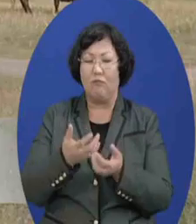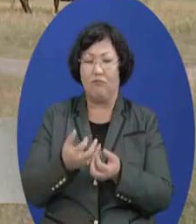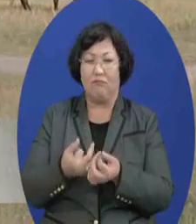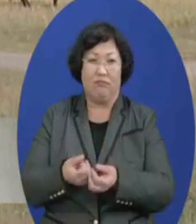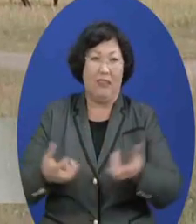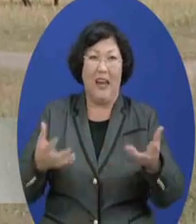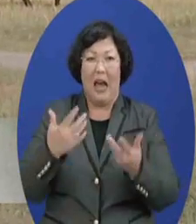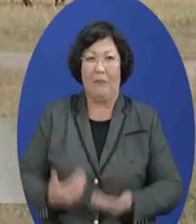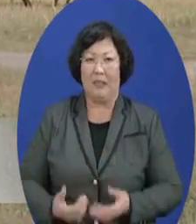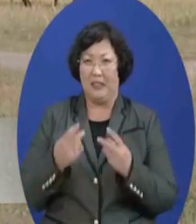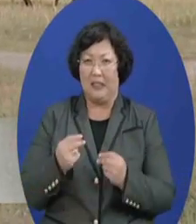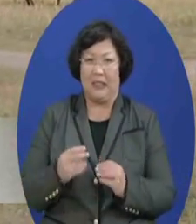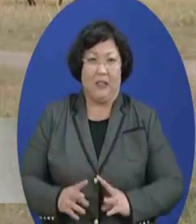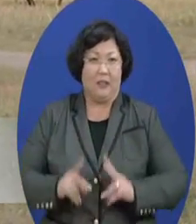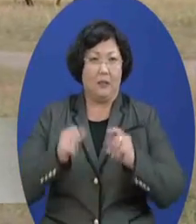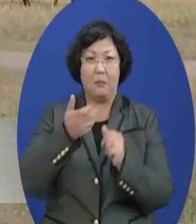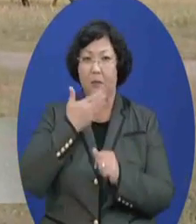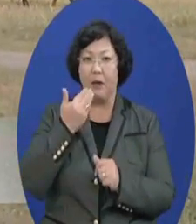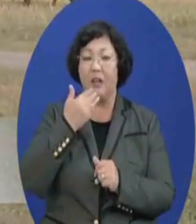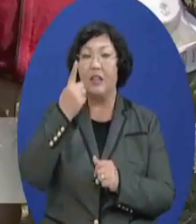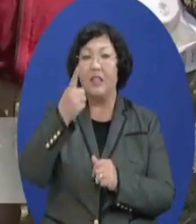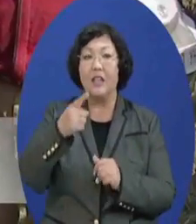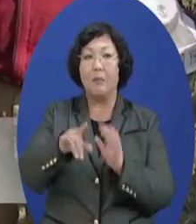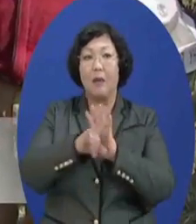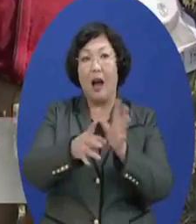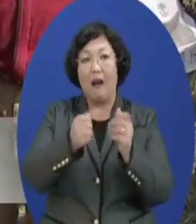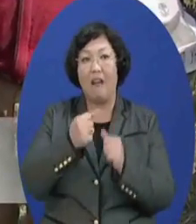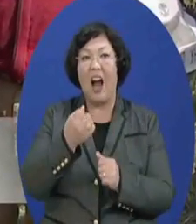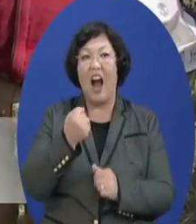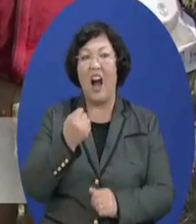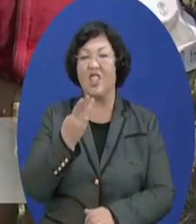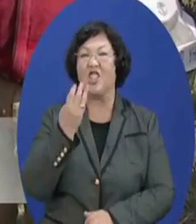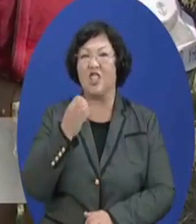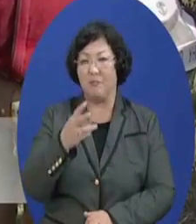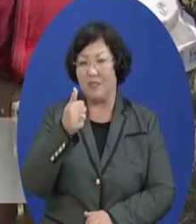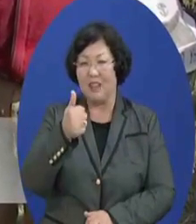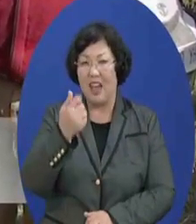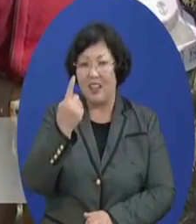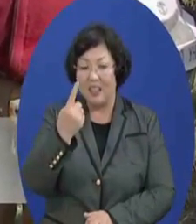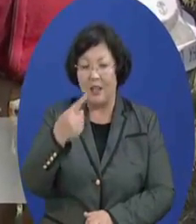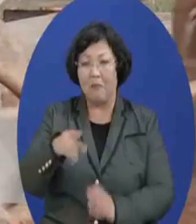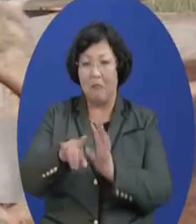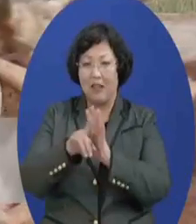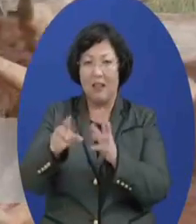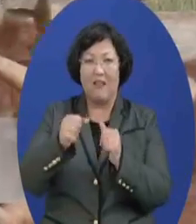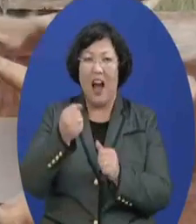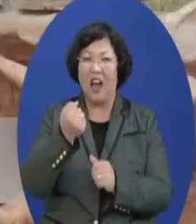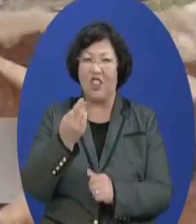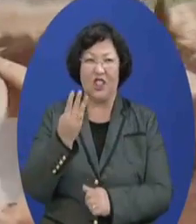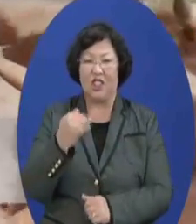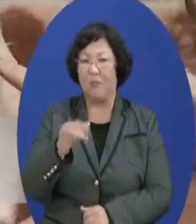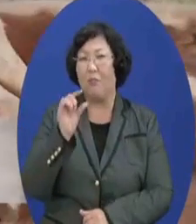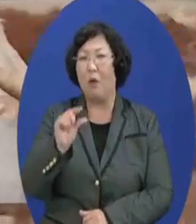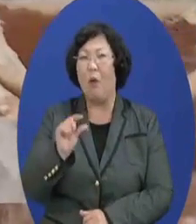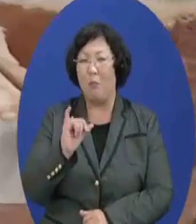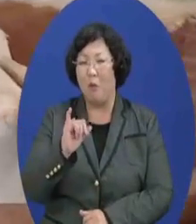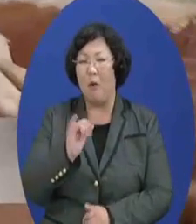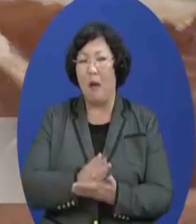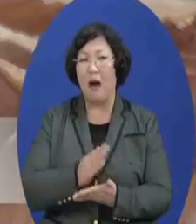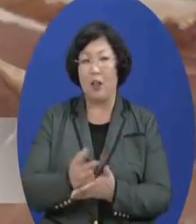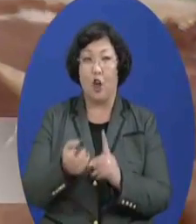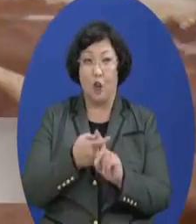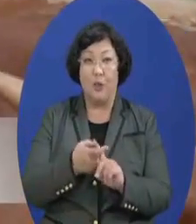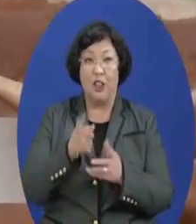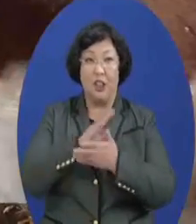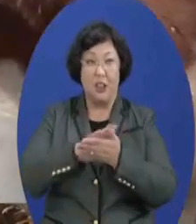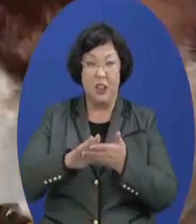төвшин төдийлөн дээшлэхгүй байгаа нь нэг малаас авах ашиг шим тааруу байгаагийн илрэл гэж үзэж байна. Шинэ хөдөө төслийн хүрээнд нийлүүлж байгаа